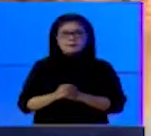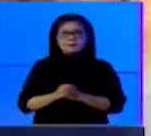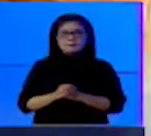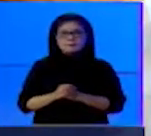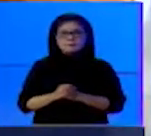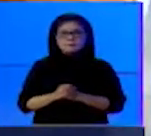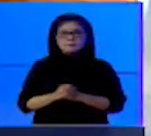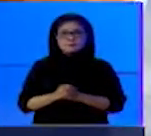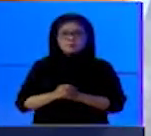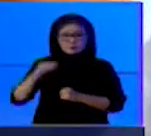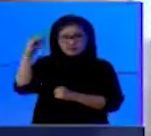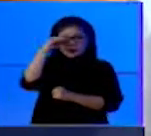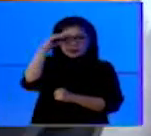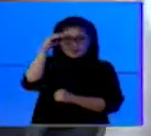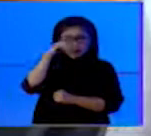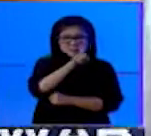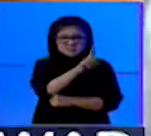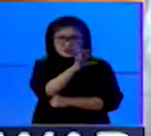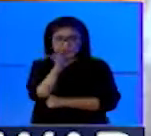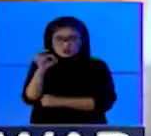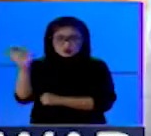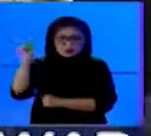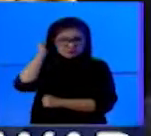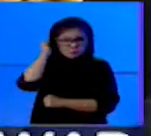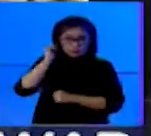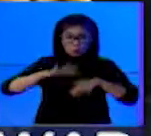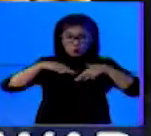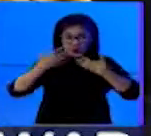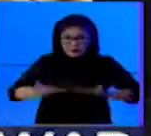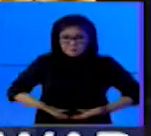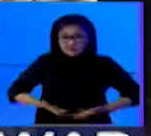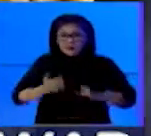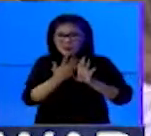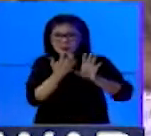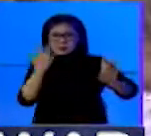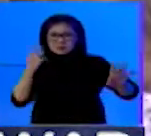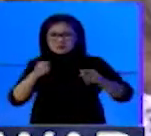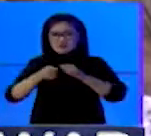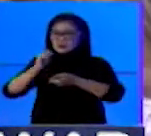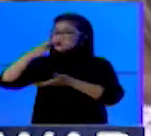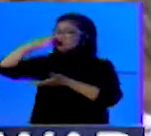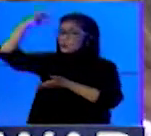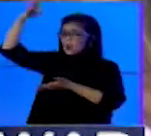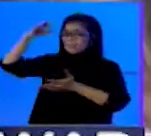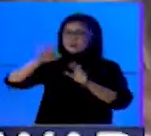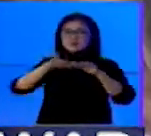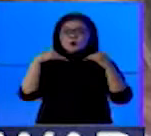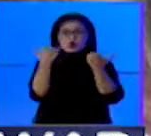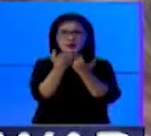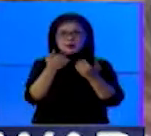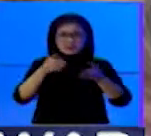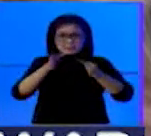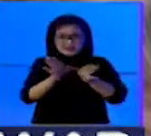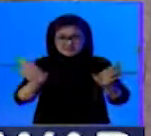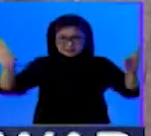Sejak pagi, ratusan ibu hamil di Surabaya antri untuk mengikuti tes swab di Gelora Pancasila. Mereka antusias mengikuti tes swab massal